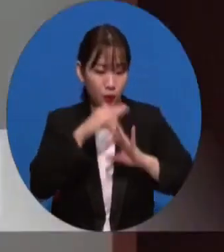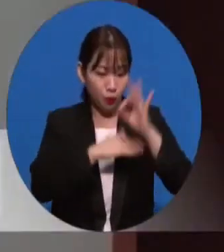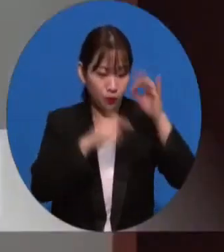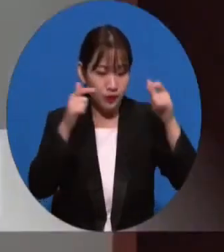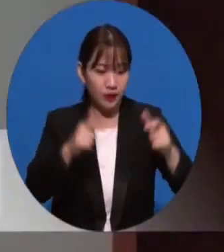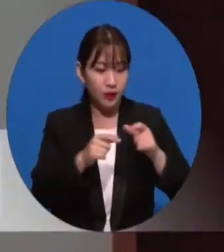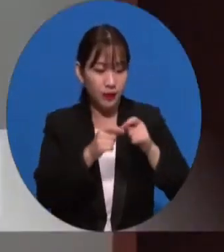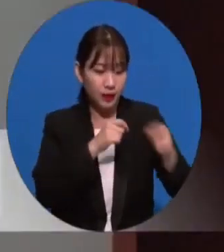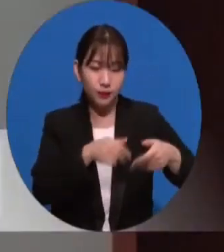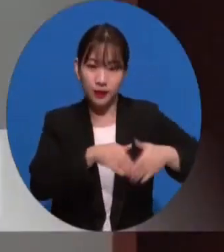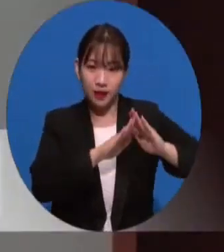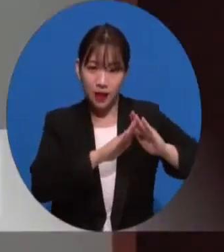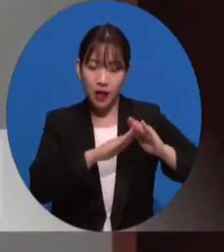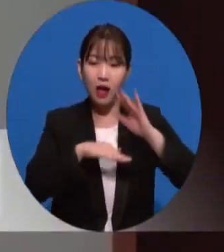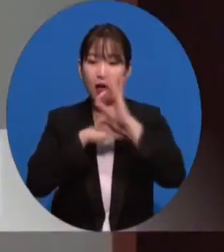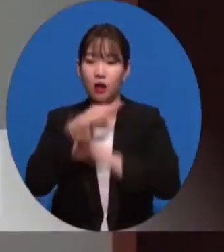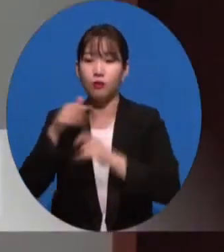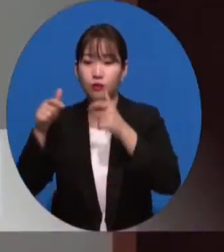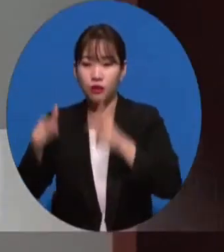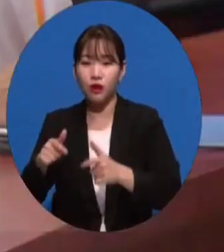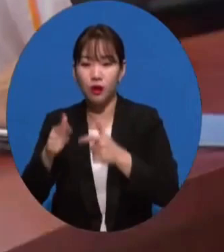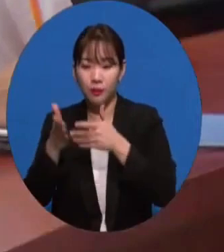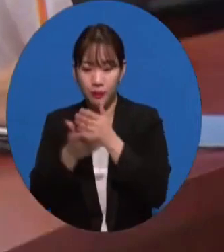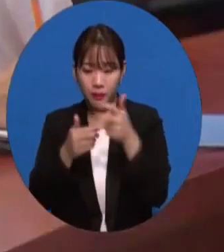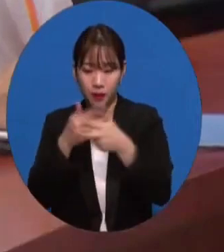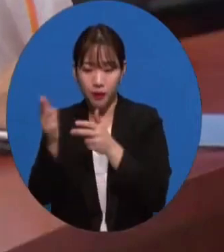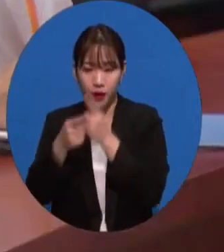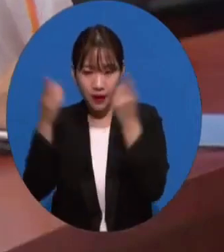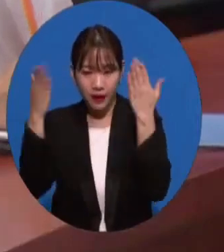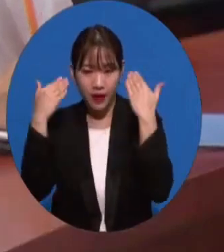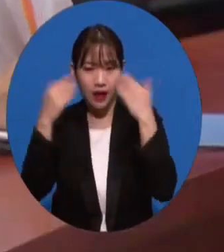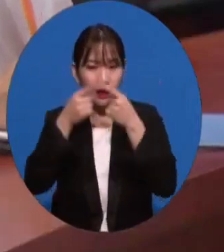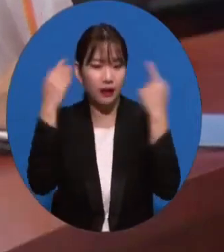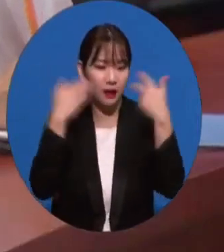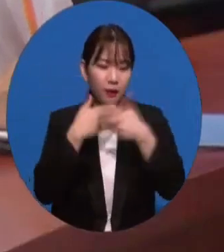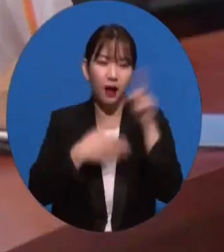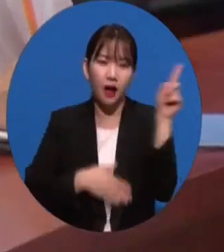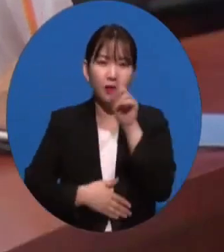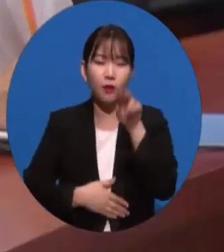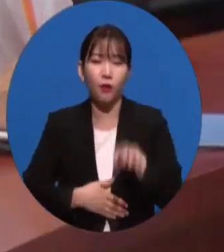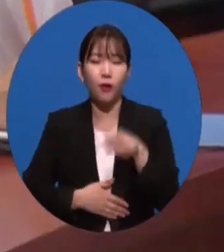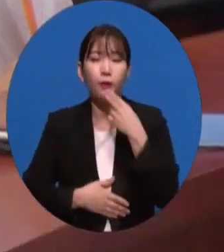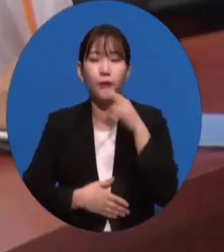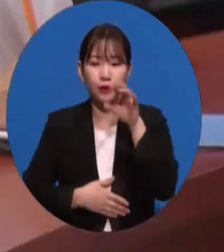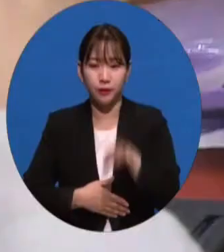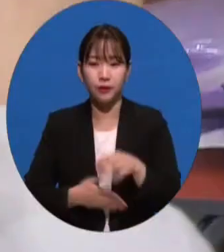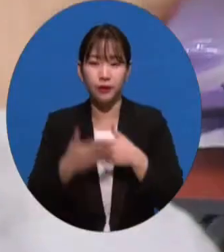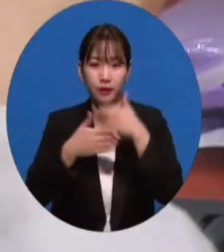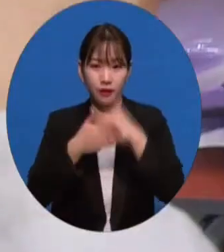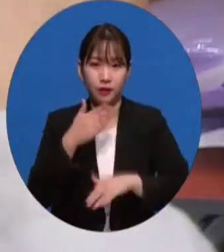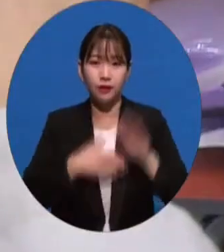설치할 경우 서부권은 의과대와 대학병원 한 곳도 없는 권역으로 남게 됩니다